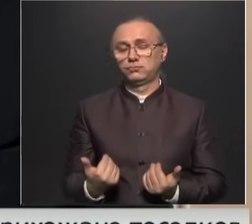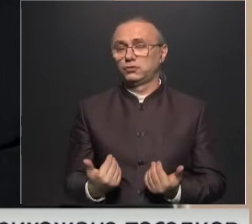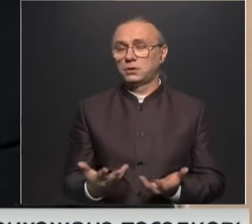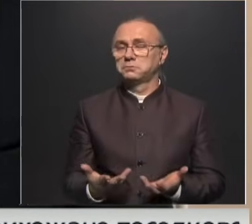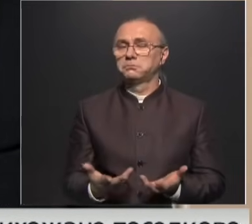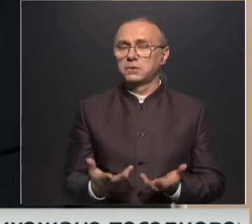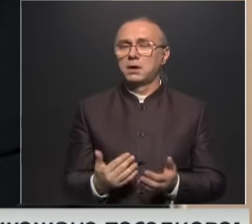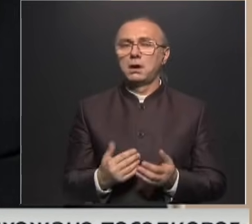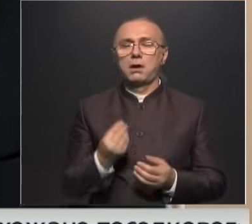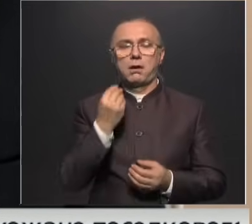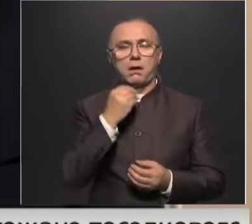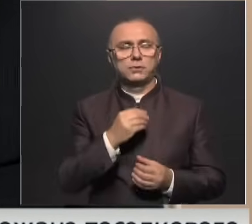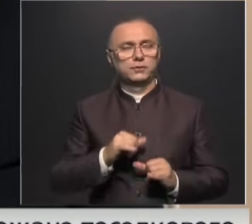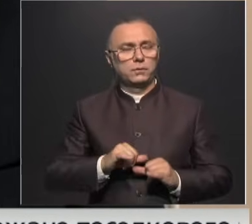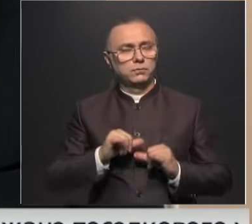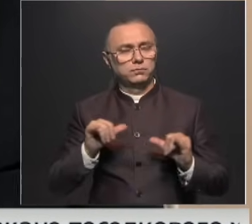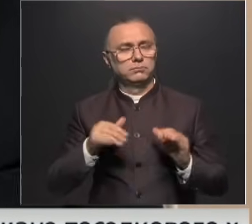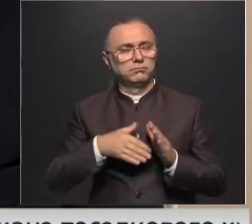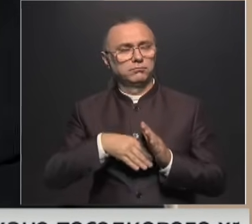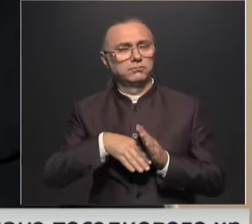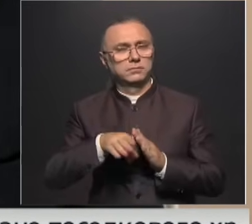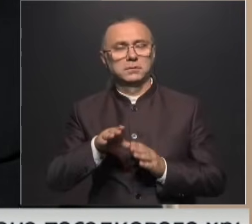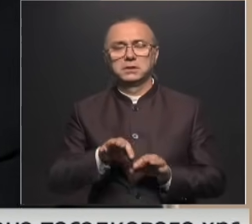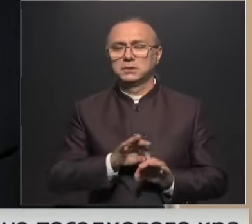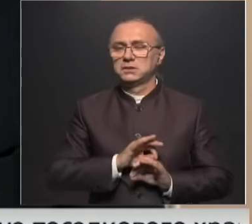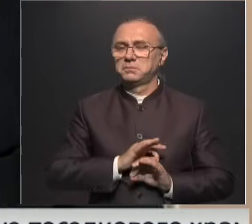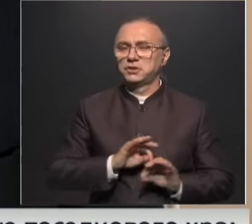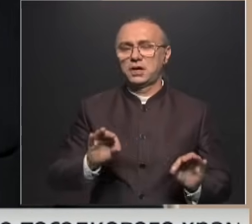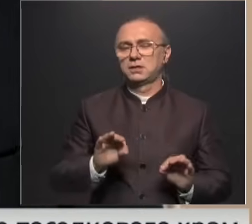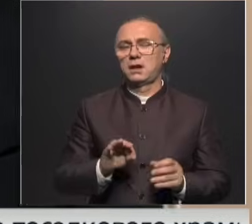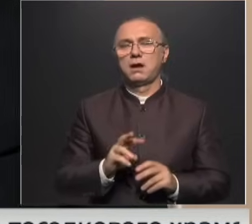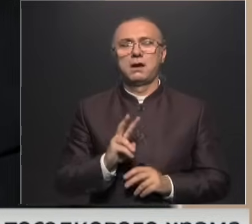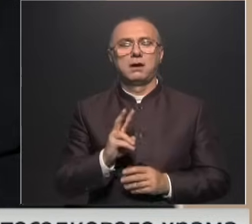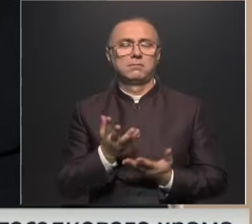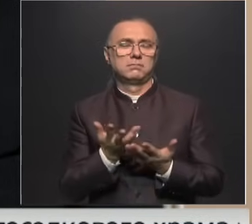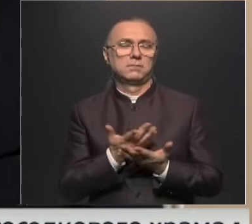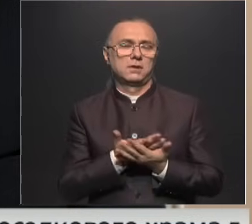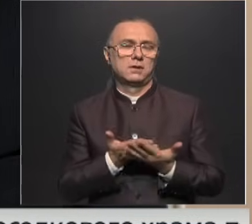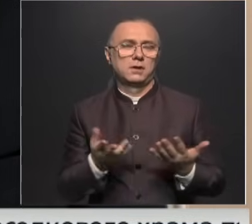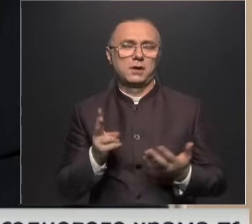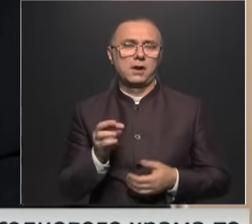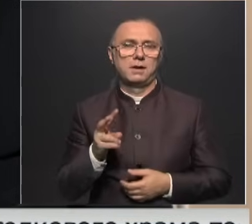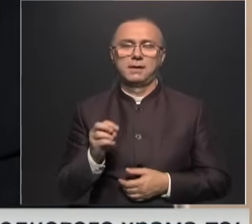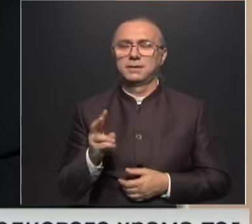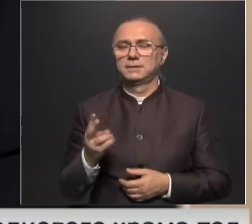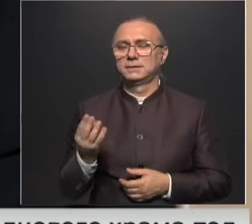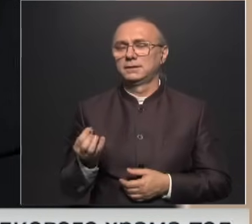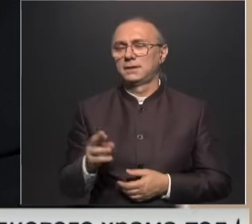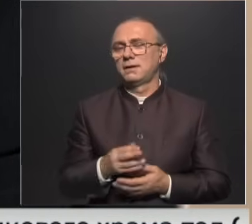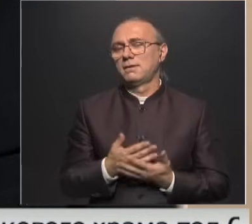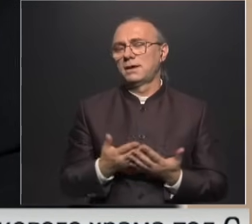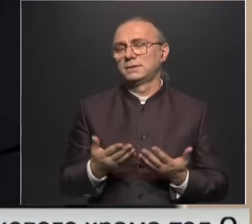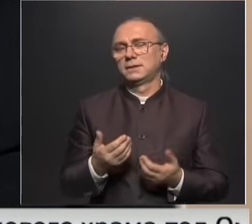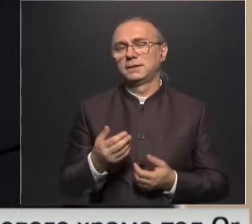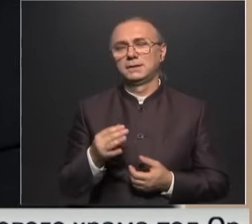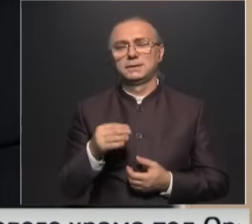это отметили. И что действительно это замечательная линейка, целая линейка, коллекция, которая представляет из себя разные изделия, но в то